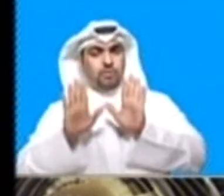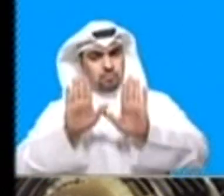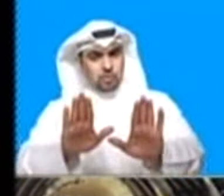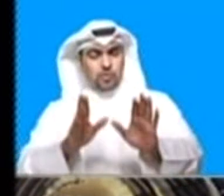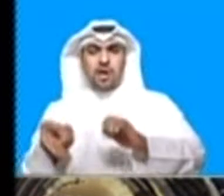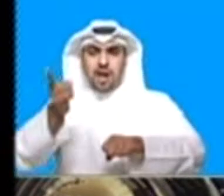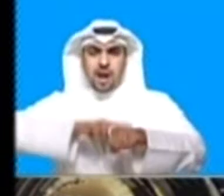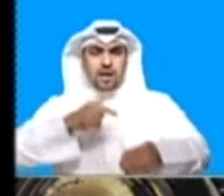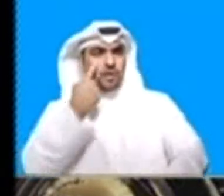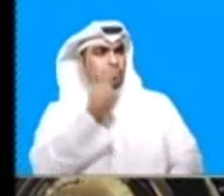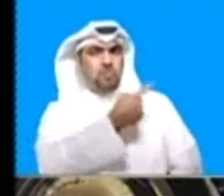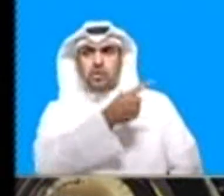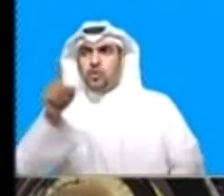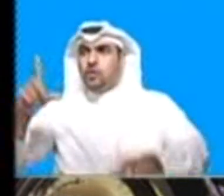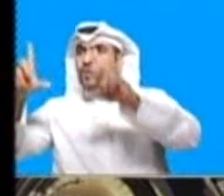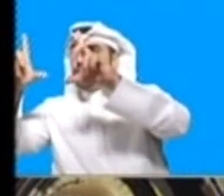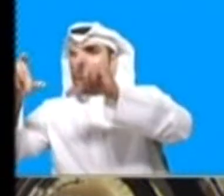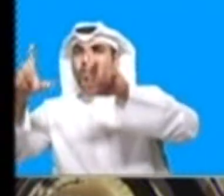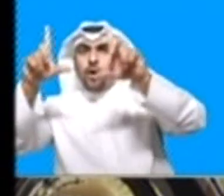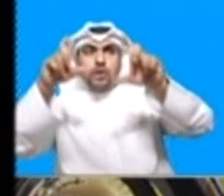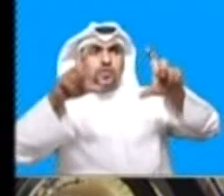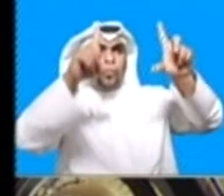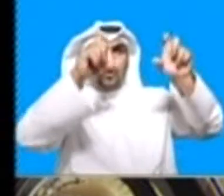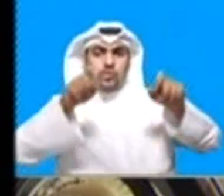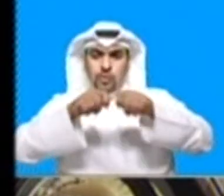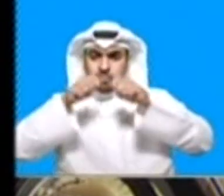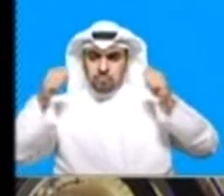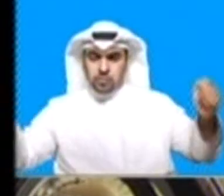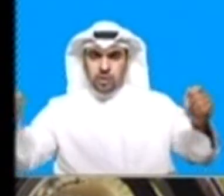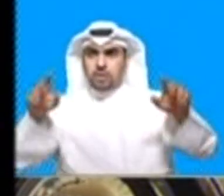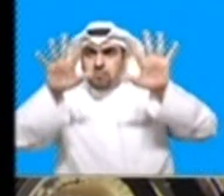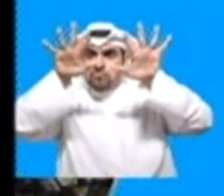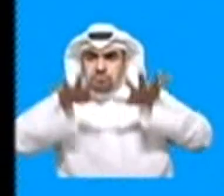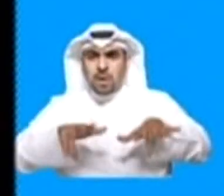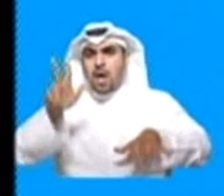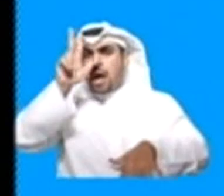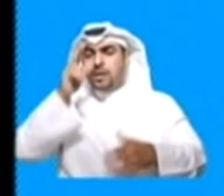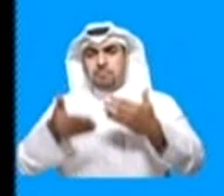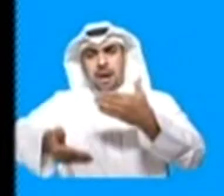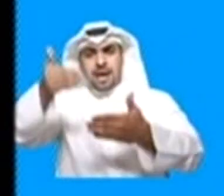لمقتنيات ومطبوعات ووثائق تاريخية قديمة قبل الاستقلال.